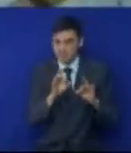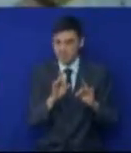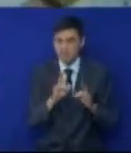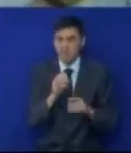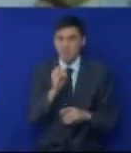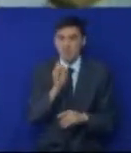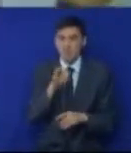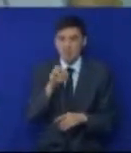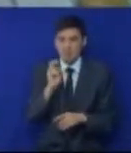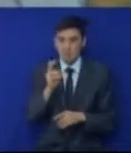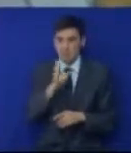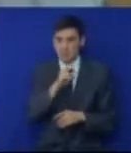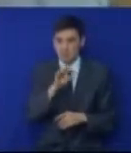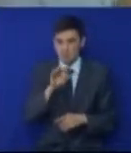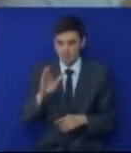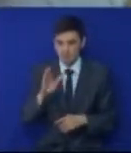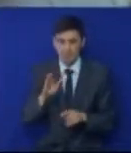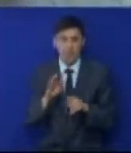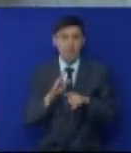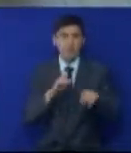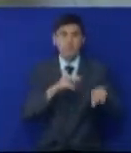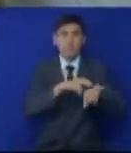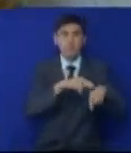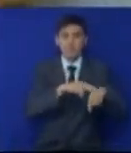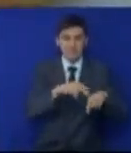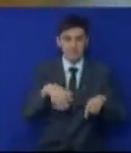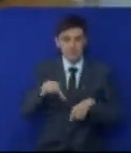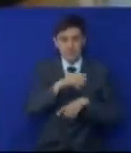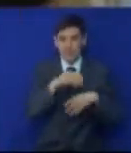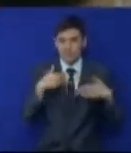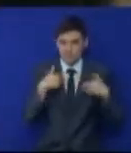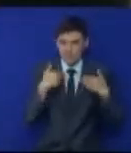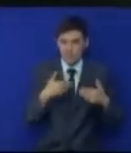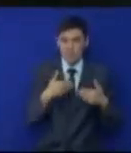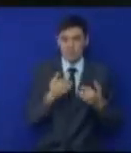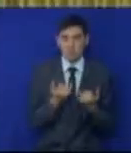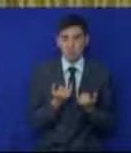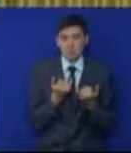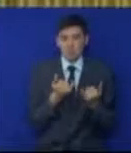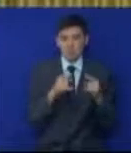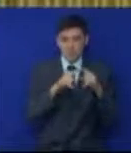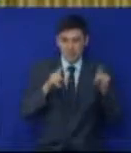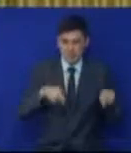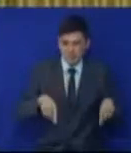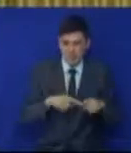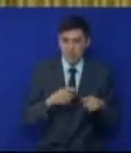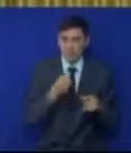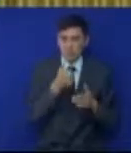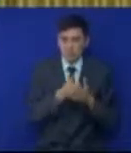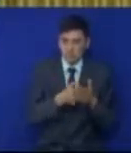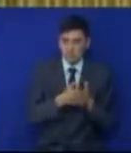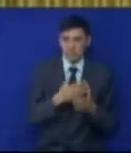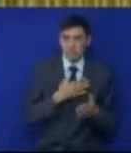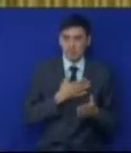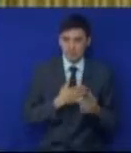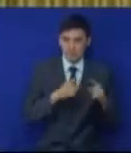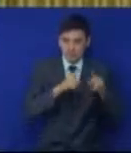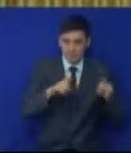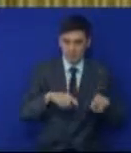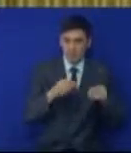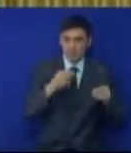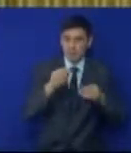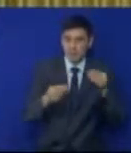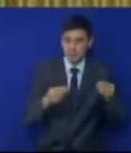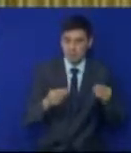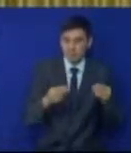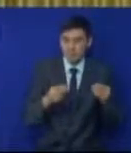Ермак Сәлімов тәртіп сақшыларын кәсіби мерекелерімен құттықтап, құрмет грамоталары мен алғыс хаттар тапсырды. Сондай-ақ құқық қорғау